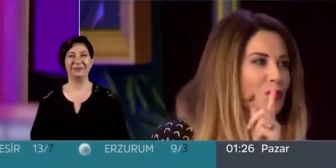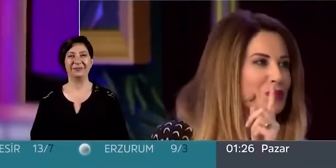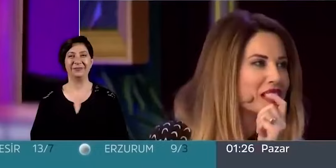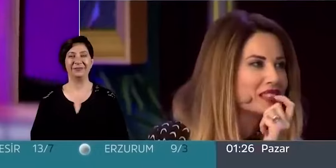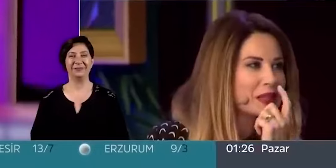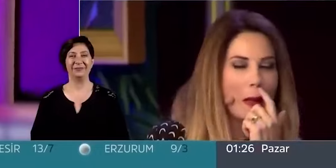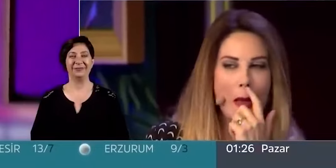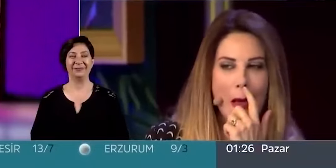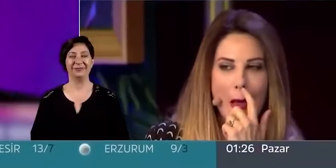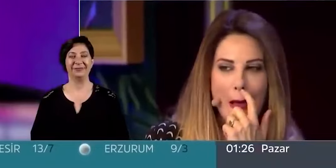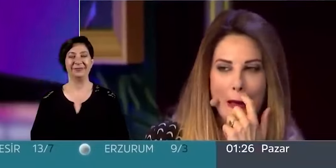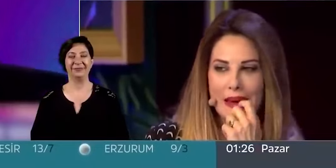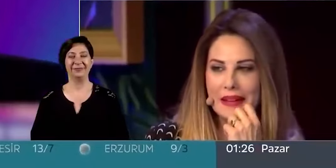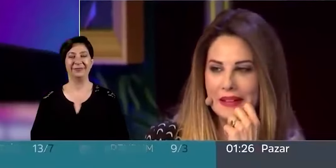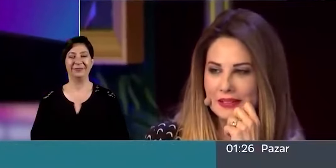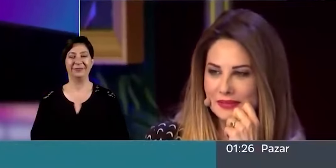Ama hepsi koktular.